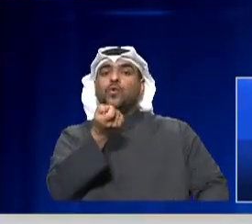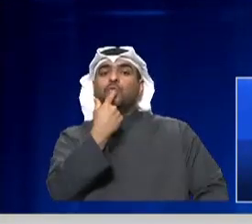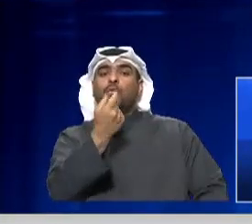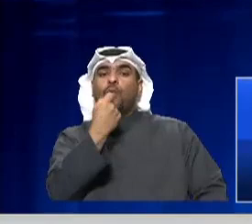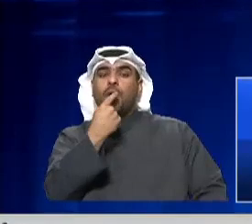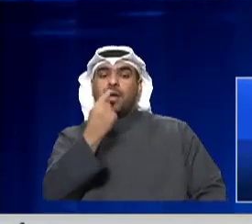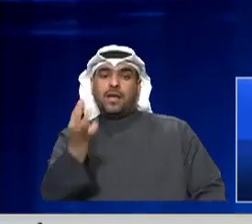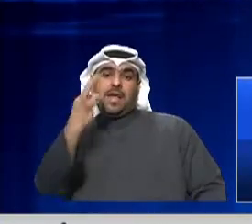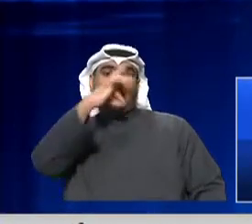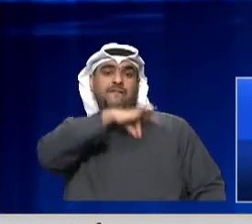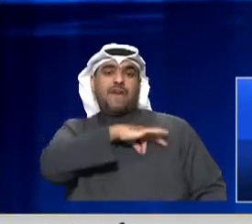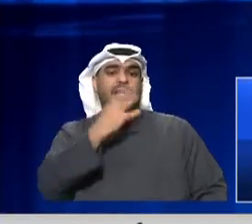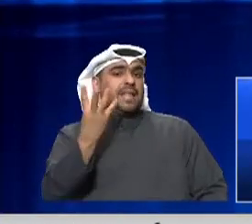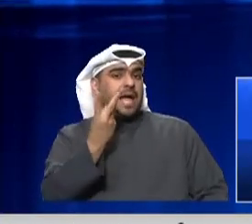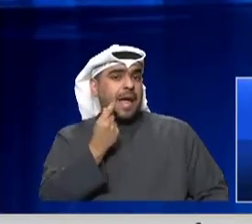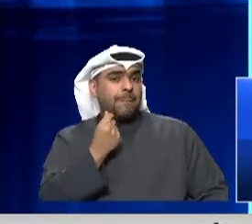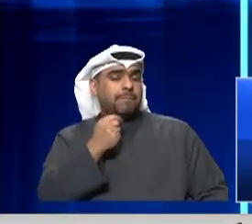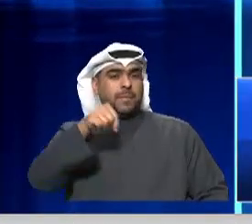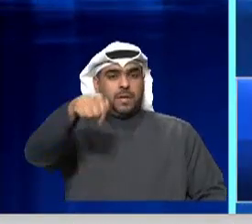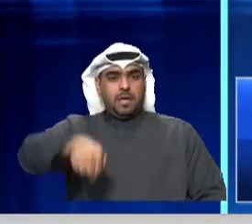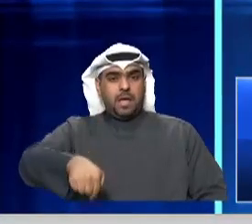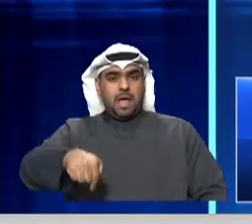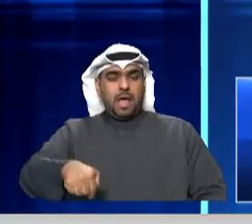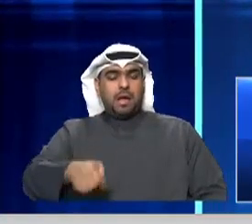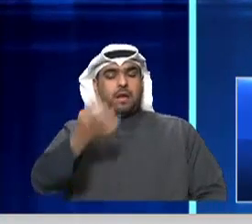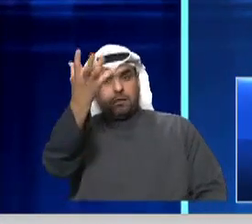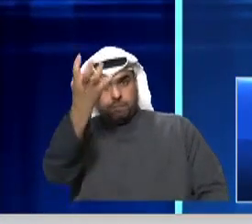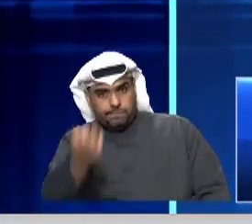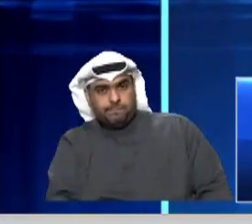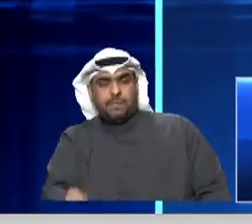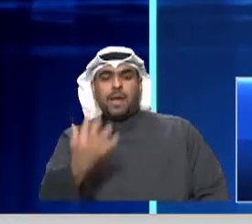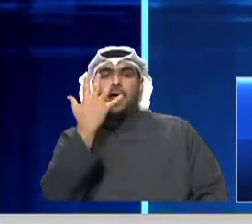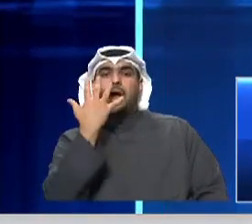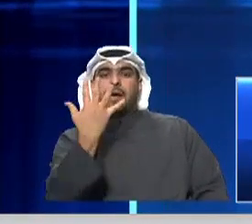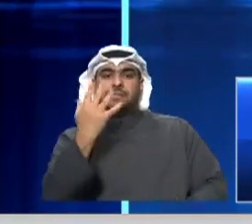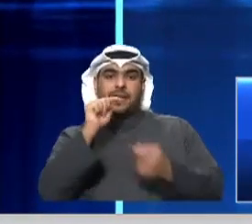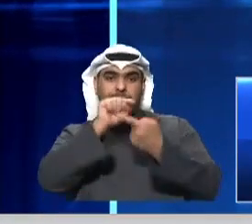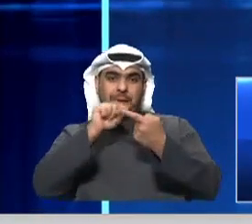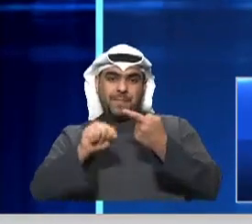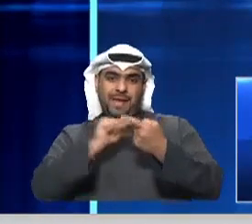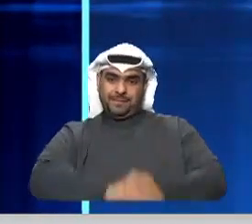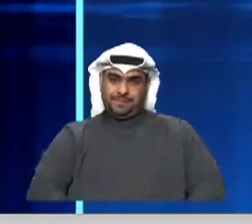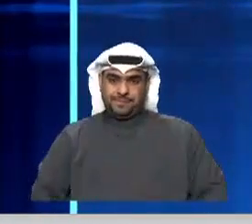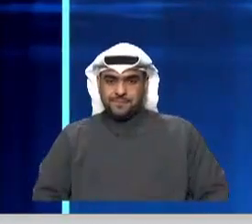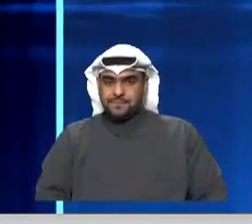والمستحضرات الصيدلانية والمكملات الغذائية المتداولة في البلاد.